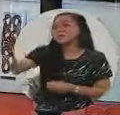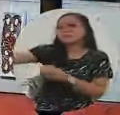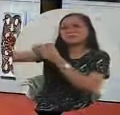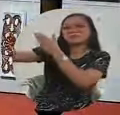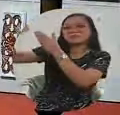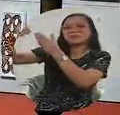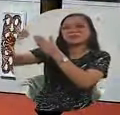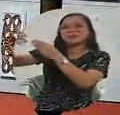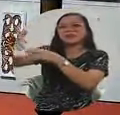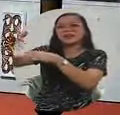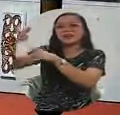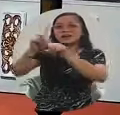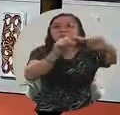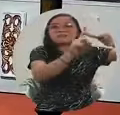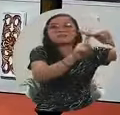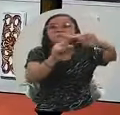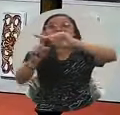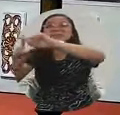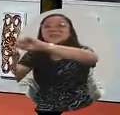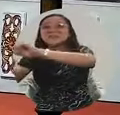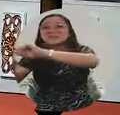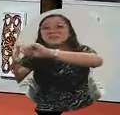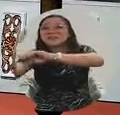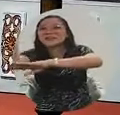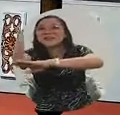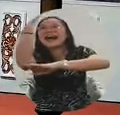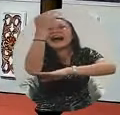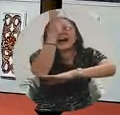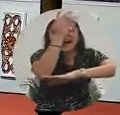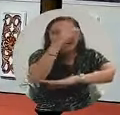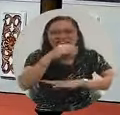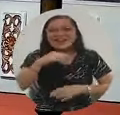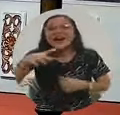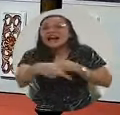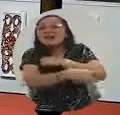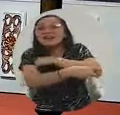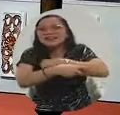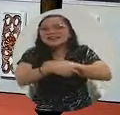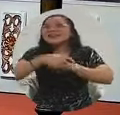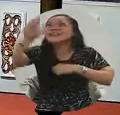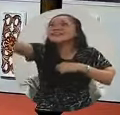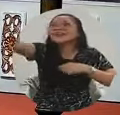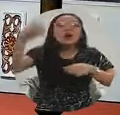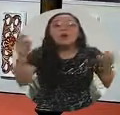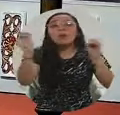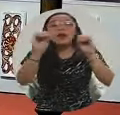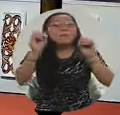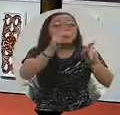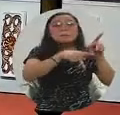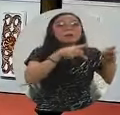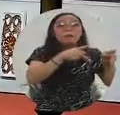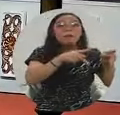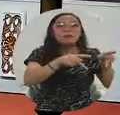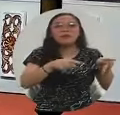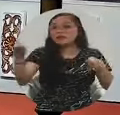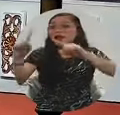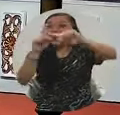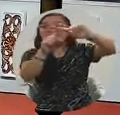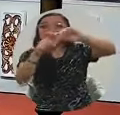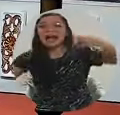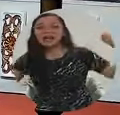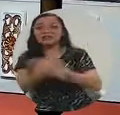the cemetery na ay mga bayabas ka ng kural. Huwag may makuha niya na kayo na sa